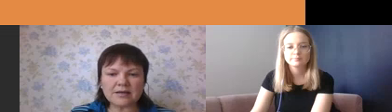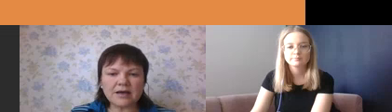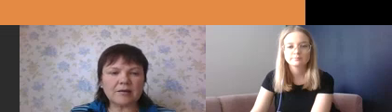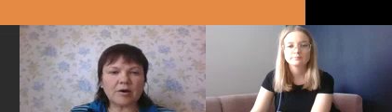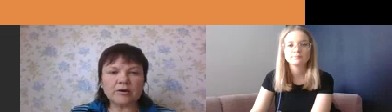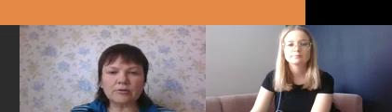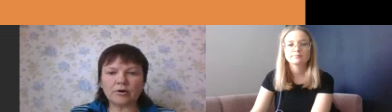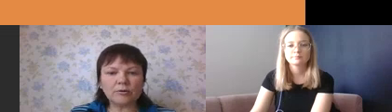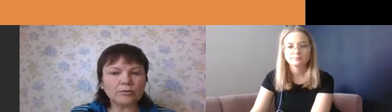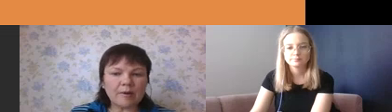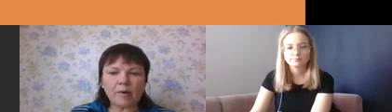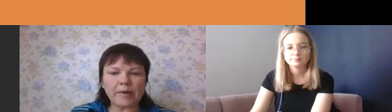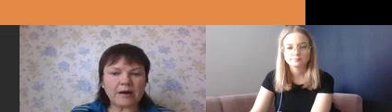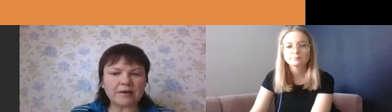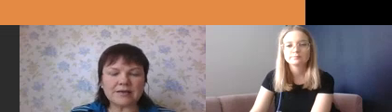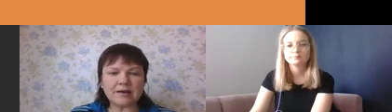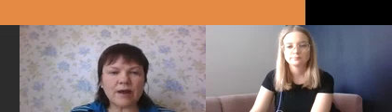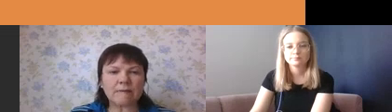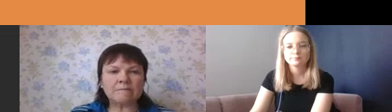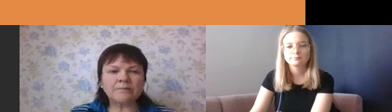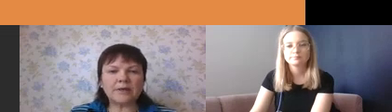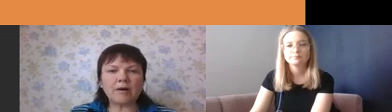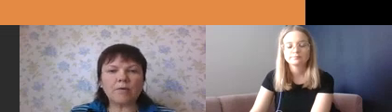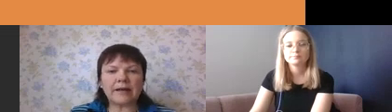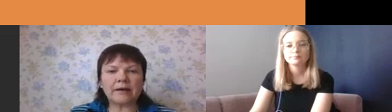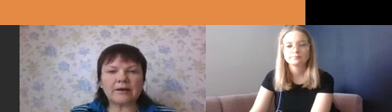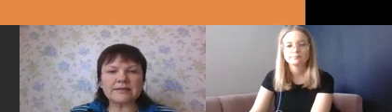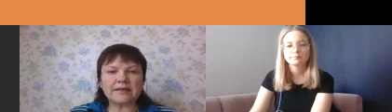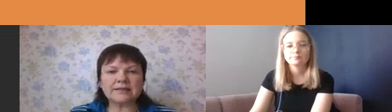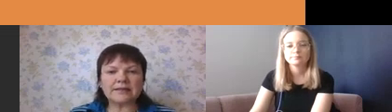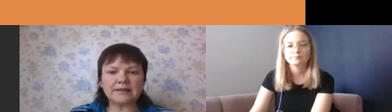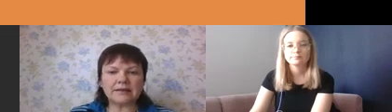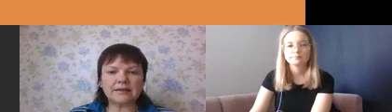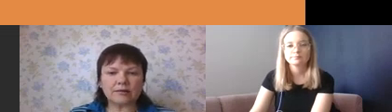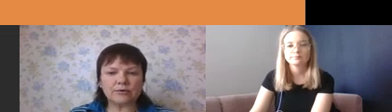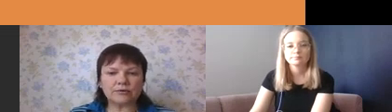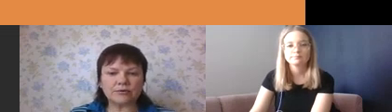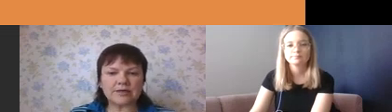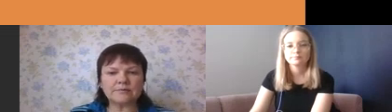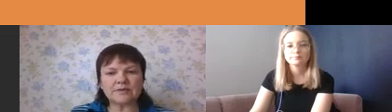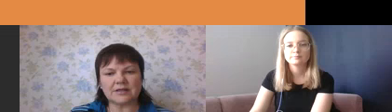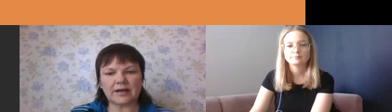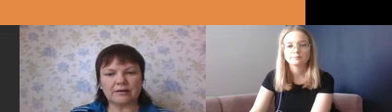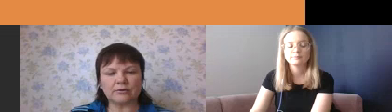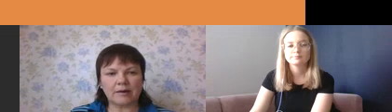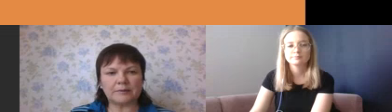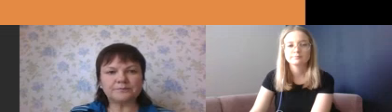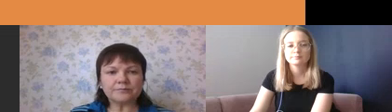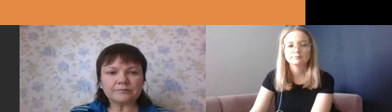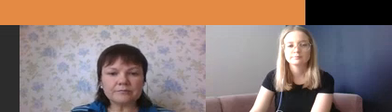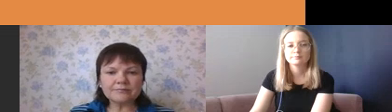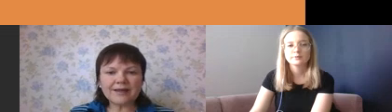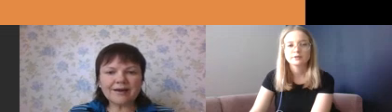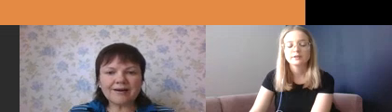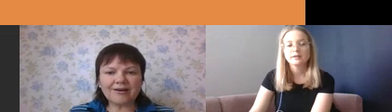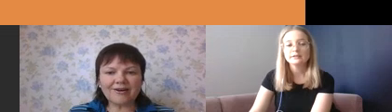meil peas ja me ainult arutleme oma peas selle üle, nii kaua meil ei ole sellist kindlat ettekujutust, kes me siis tegelikult